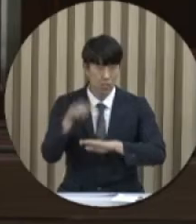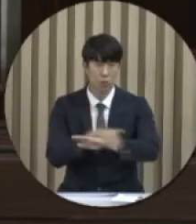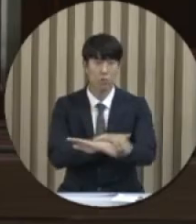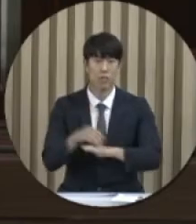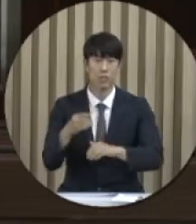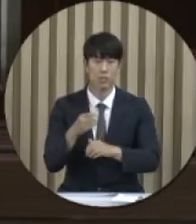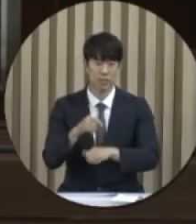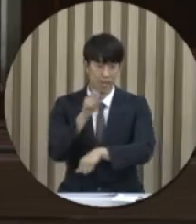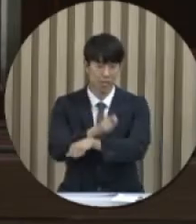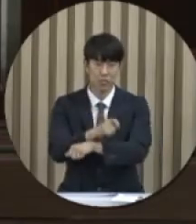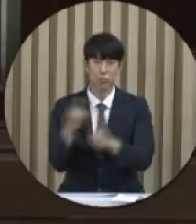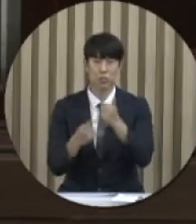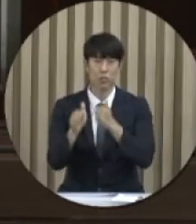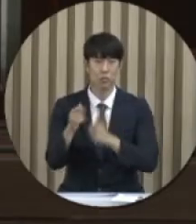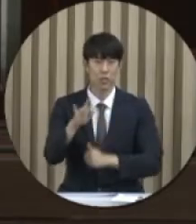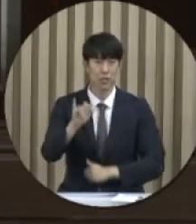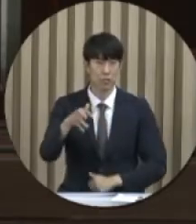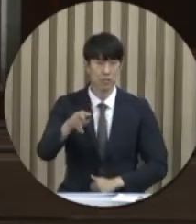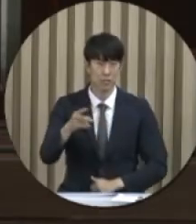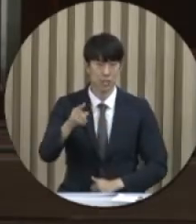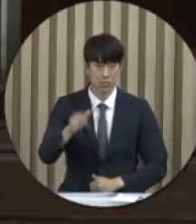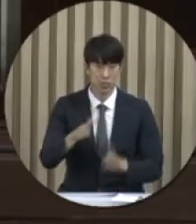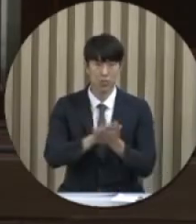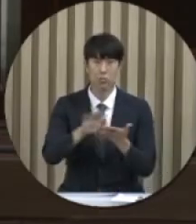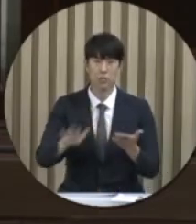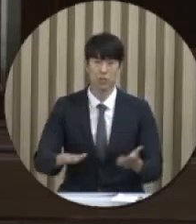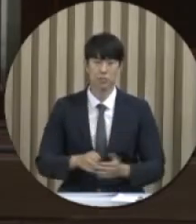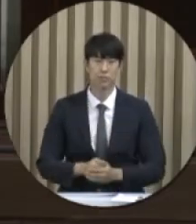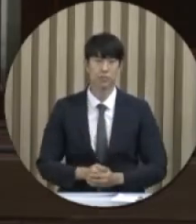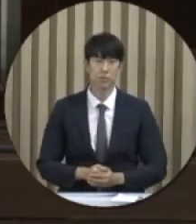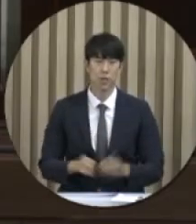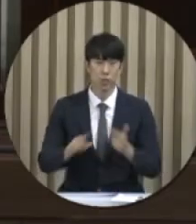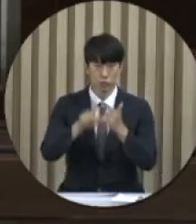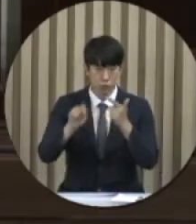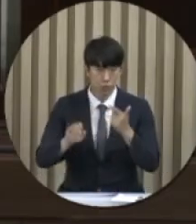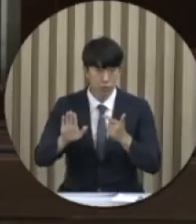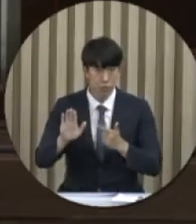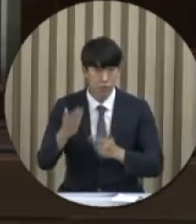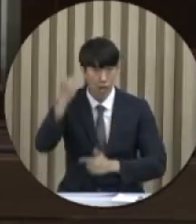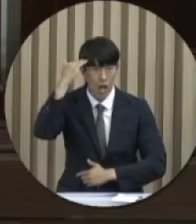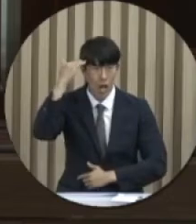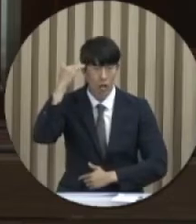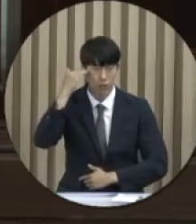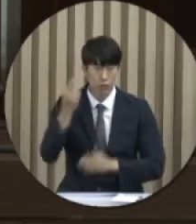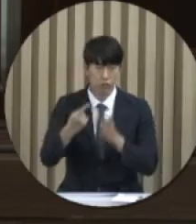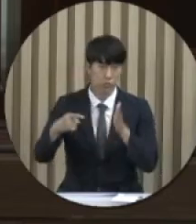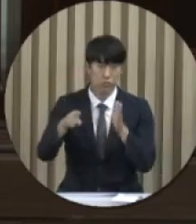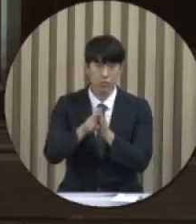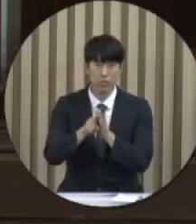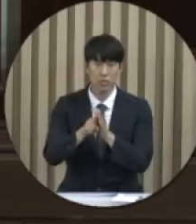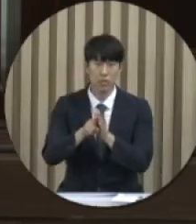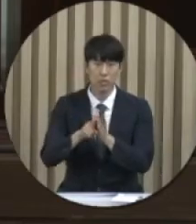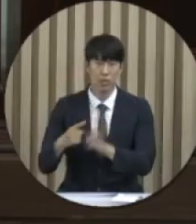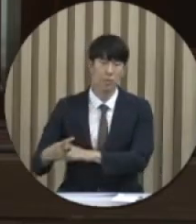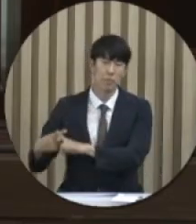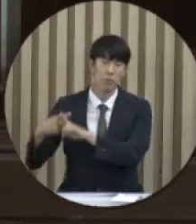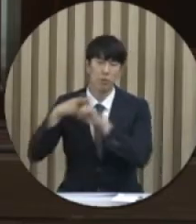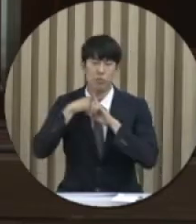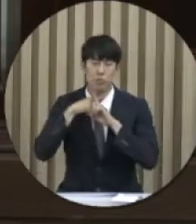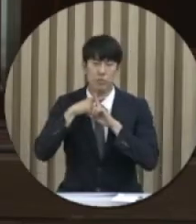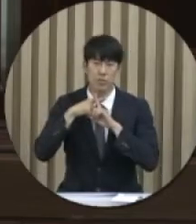의원입니다. 먼저 보훈의 달을 맞아 대한민국을 위해 목숨 바쳐